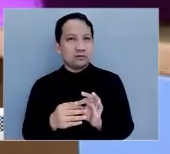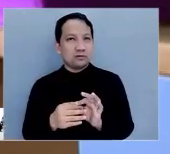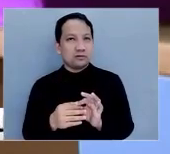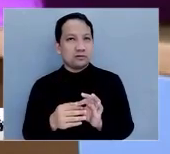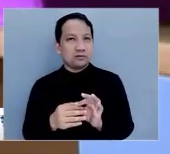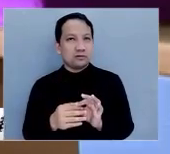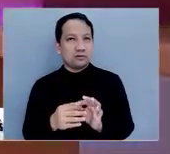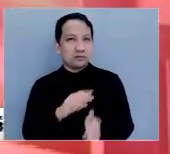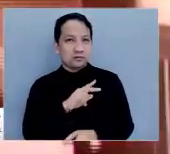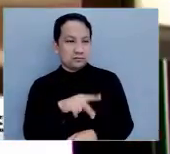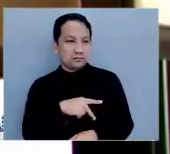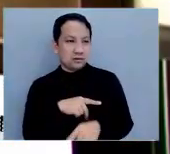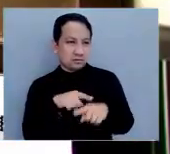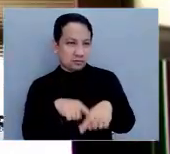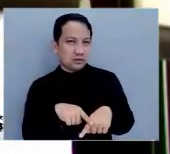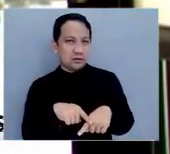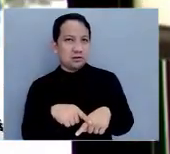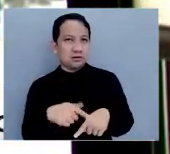parang depending on me.